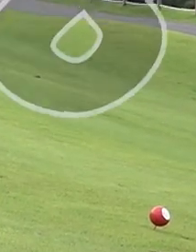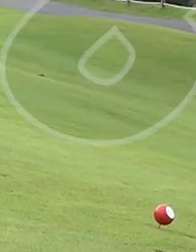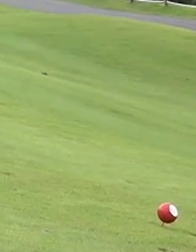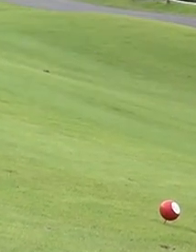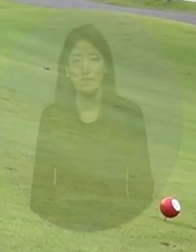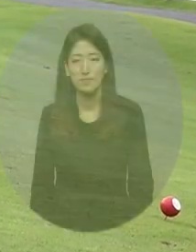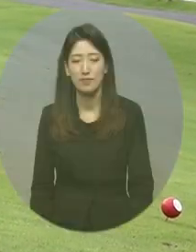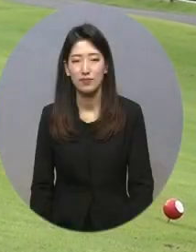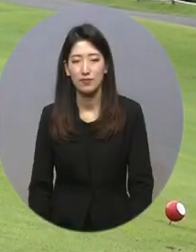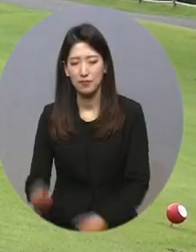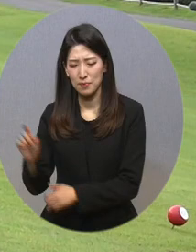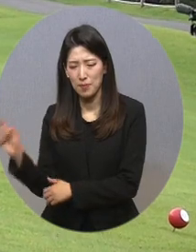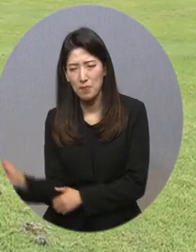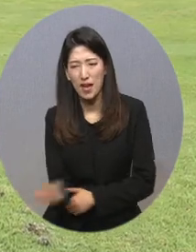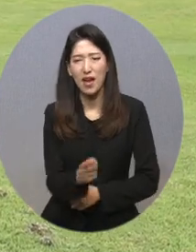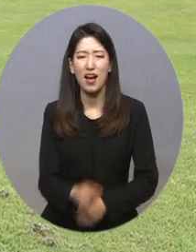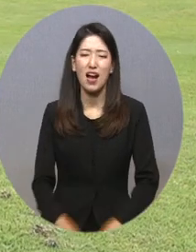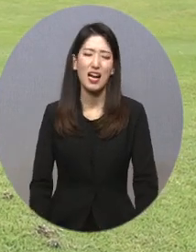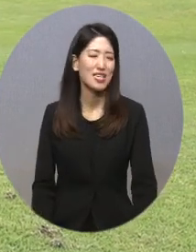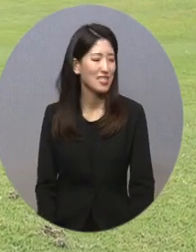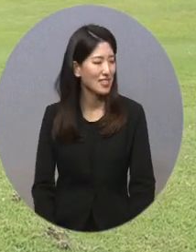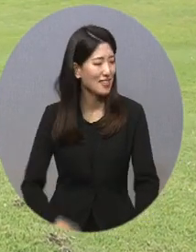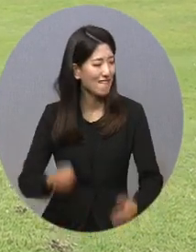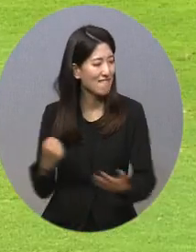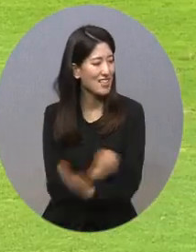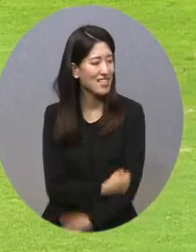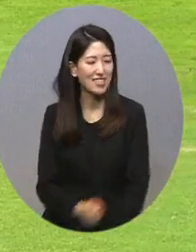아이씨 미치겠네 진짜.